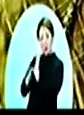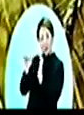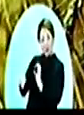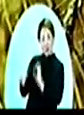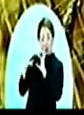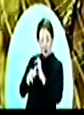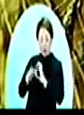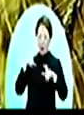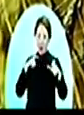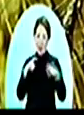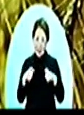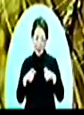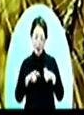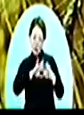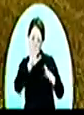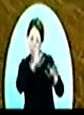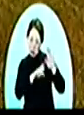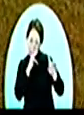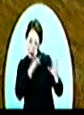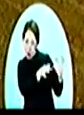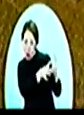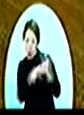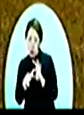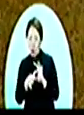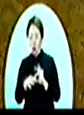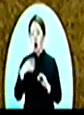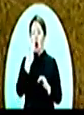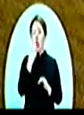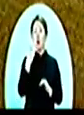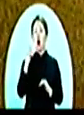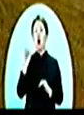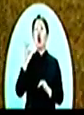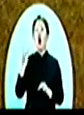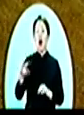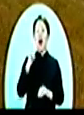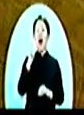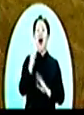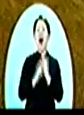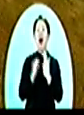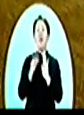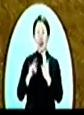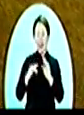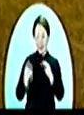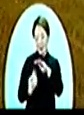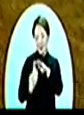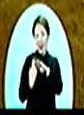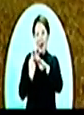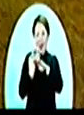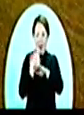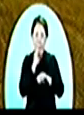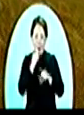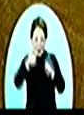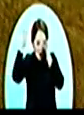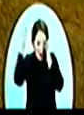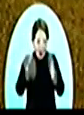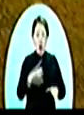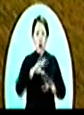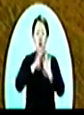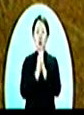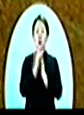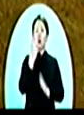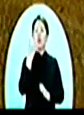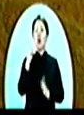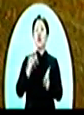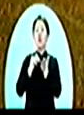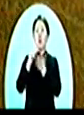цар тахлын үеийн эдийн засгийн нөхцөл байдлаа уялдуулан 2020 оны ховрын тариалалтанд онцгой анхаарч 150